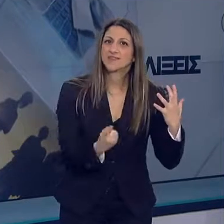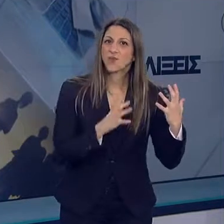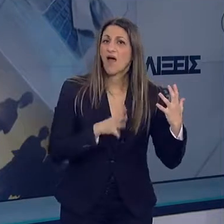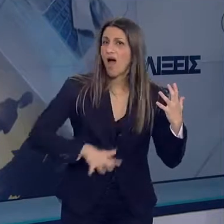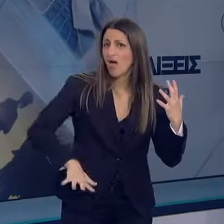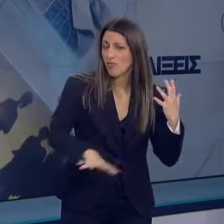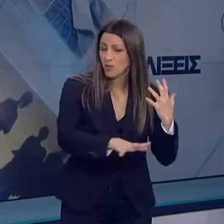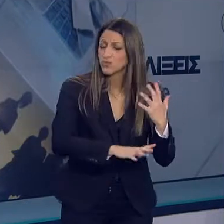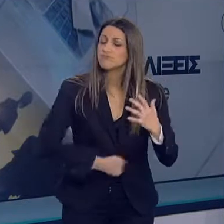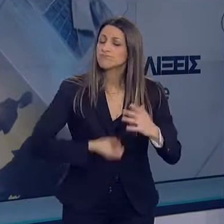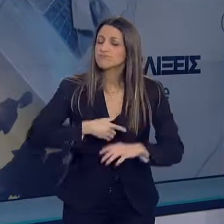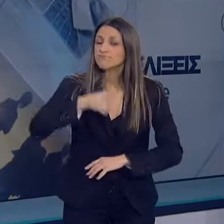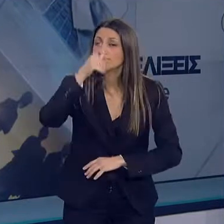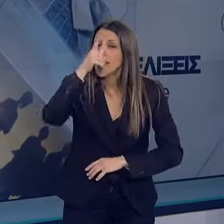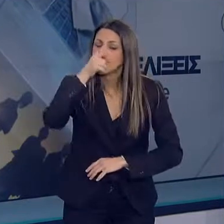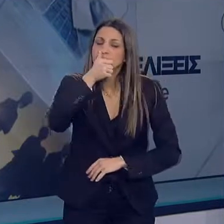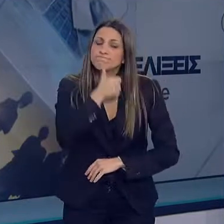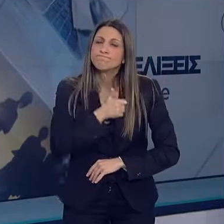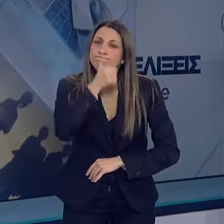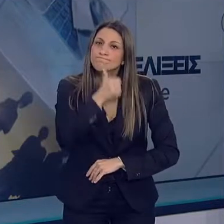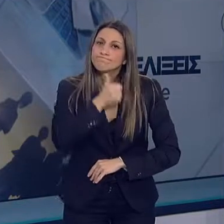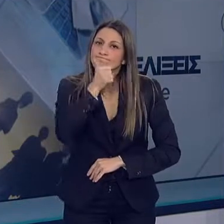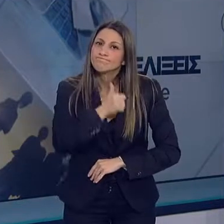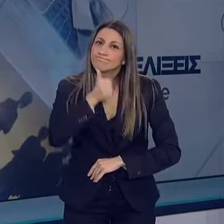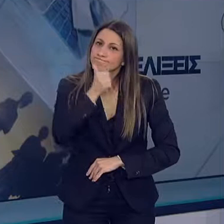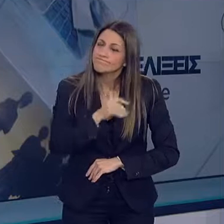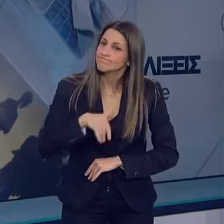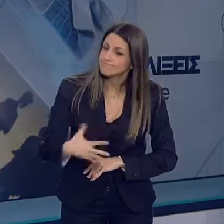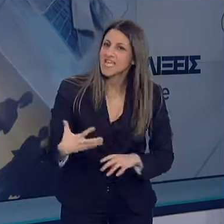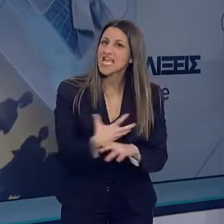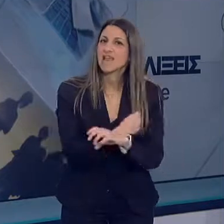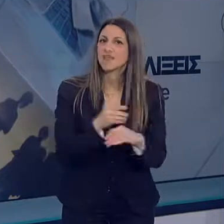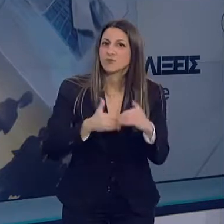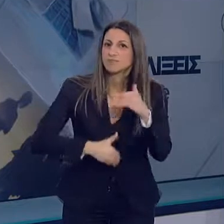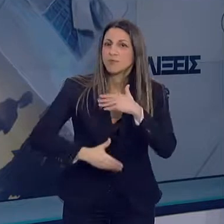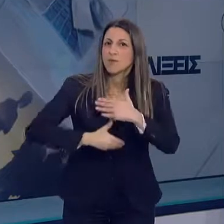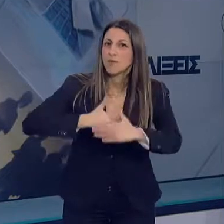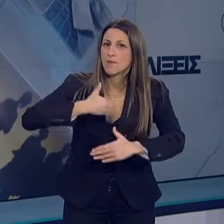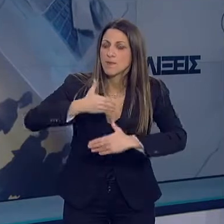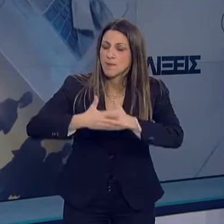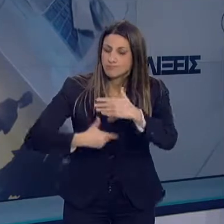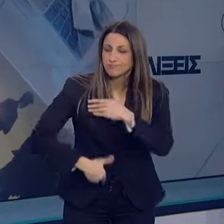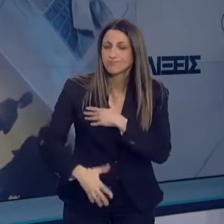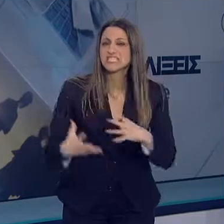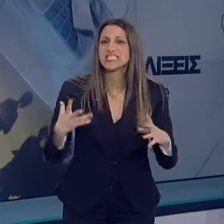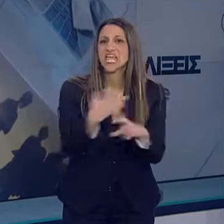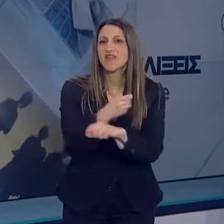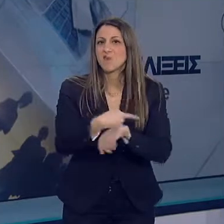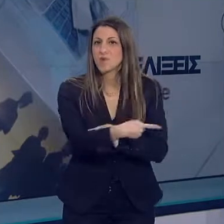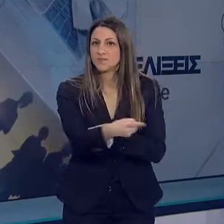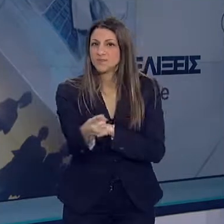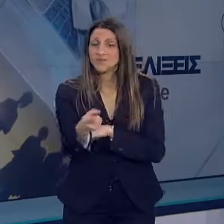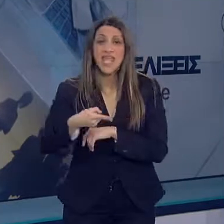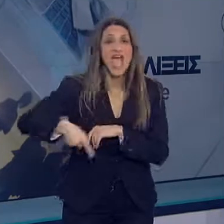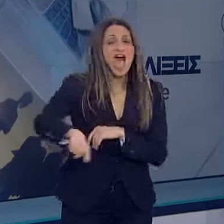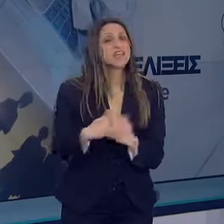που παραμένουν περήφανοι και μοναδικοί σε υπομονή, σε επιμονή, σε καρτερικότητα, σε ευθύνη. Είναι αυτοί